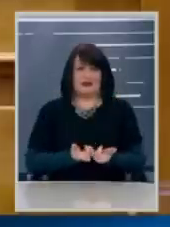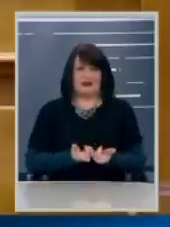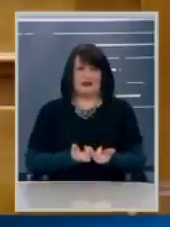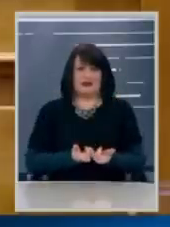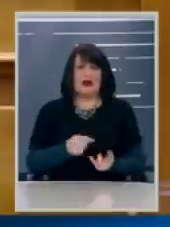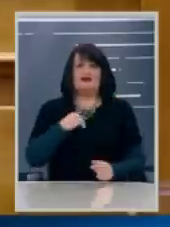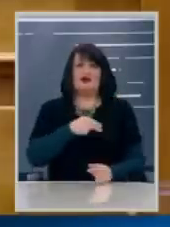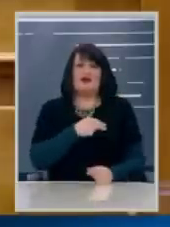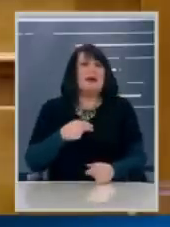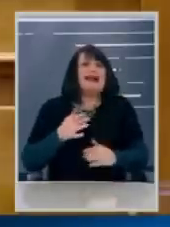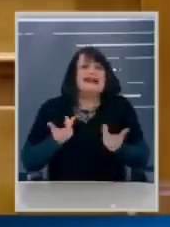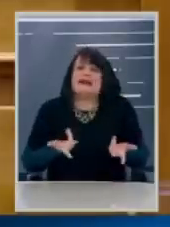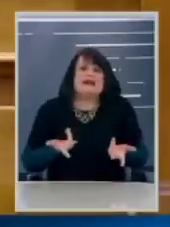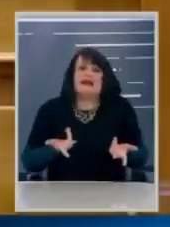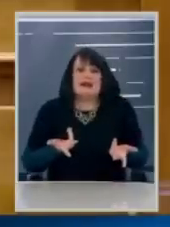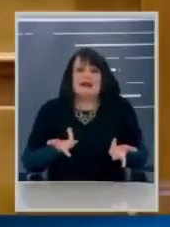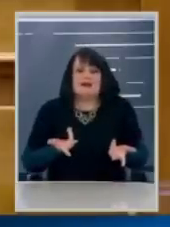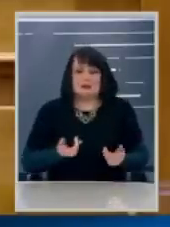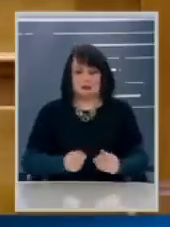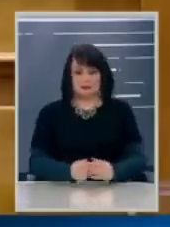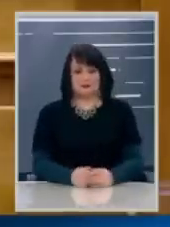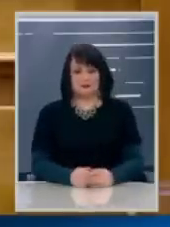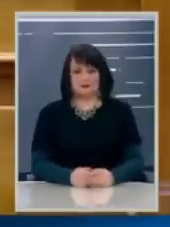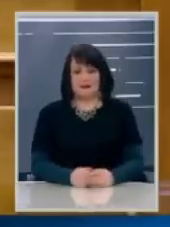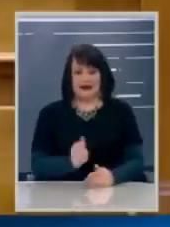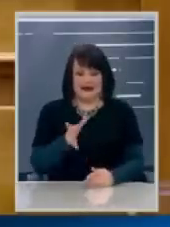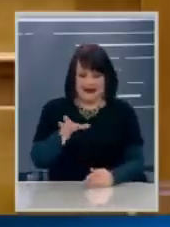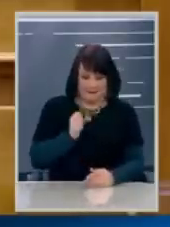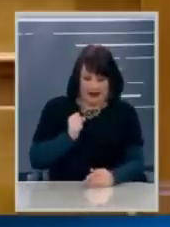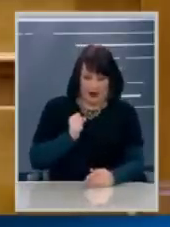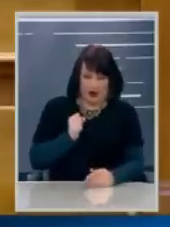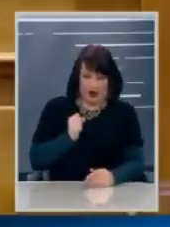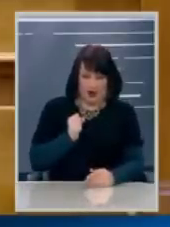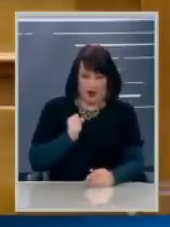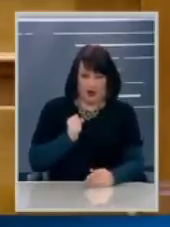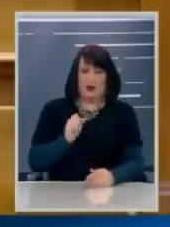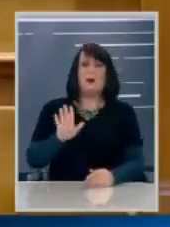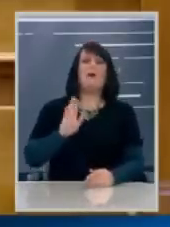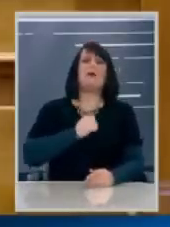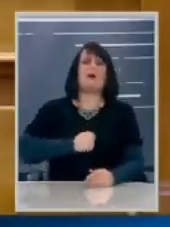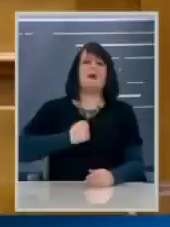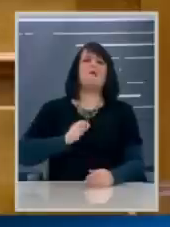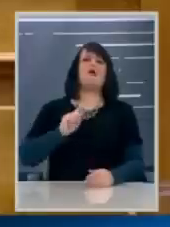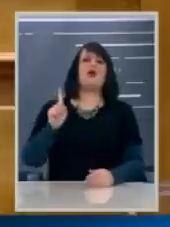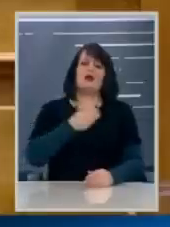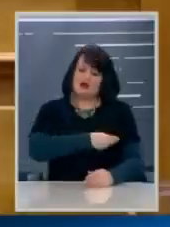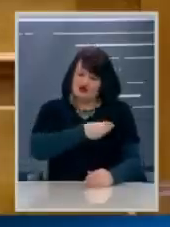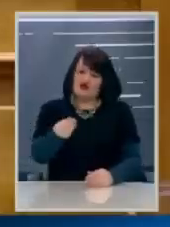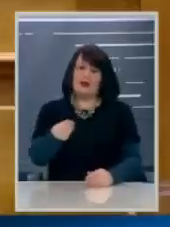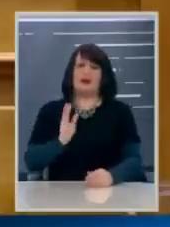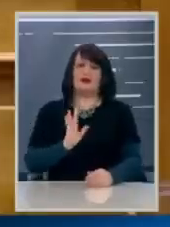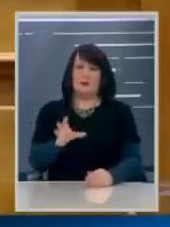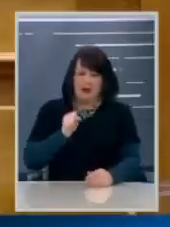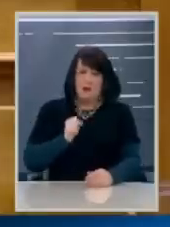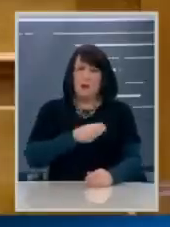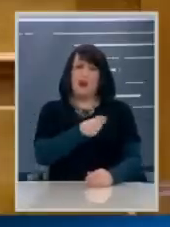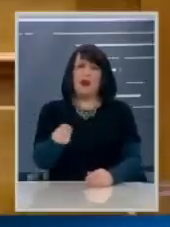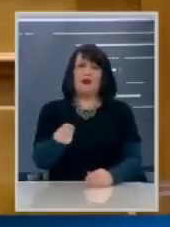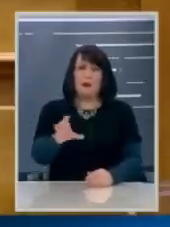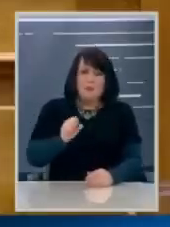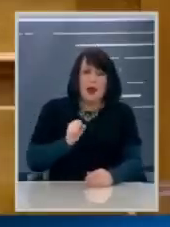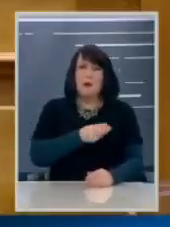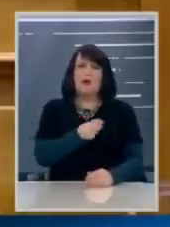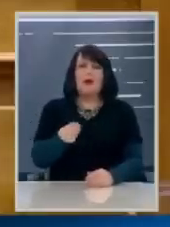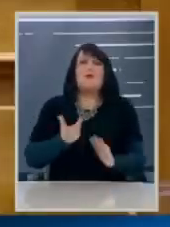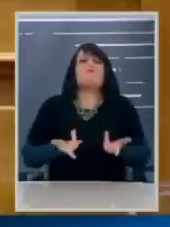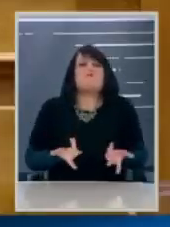τέτοιο θέμα. Σου παίρνω κάποια λεφτά, αλλά μη στενοχωριέσαι, στα δίνω πίσω. Και